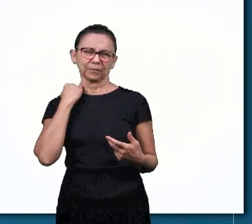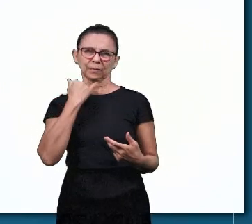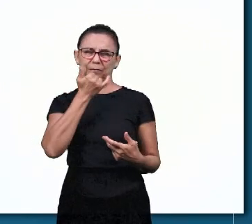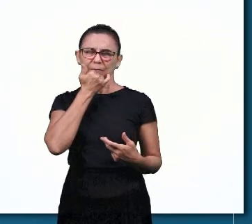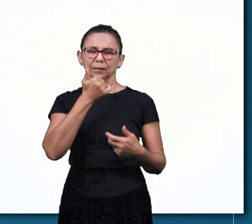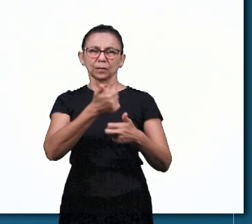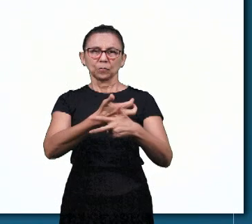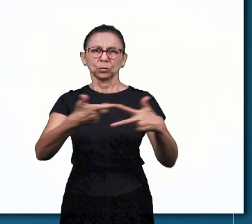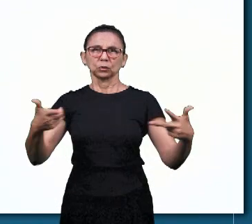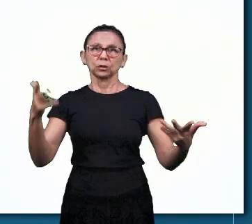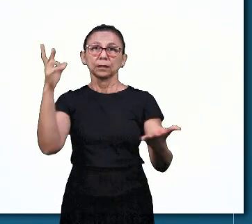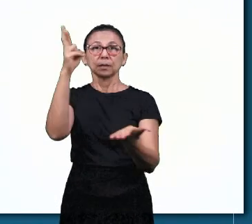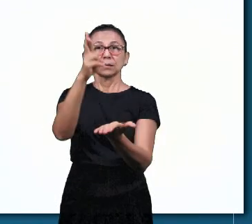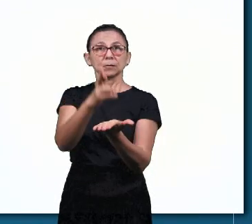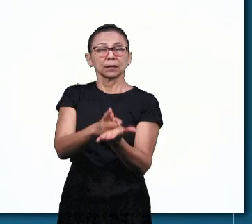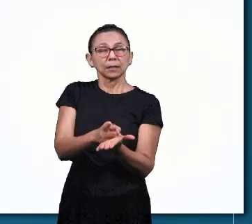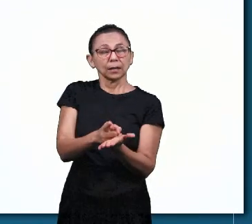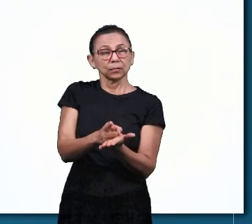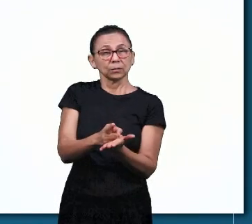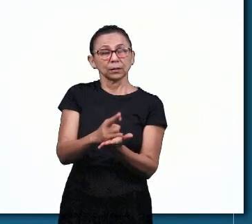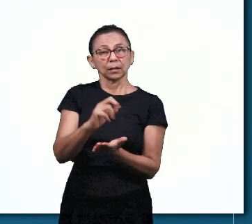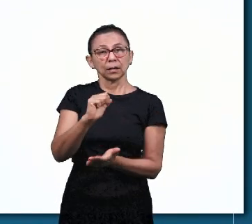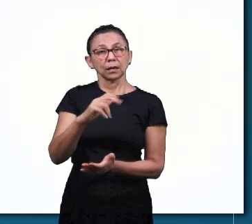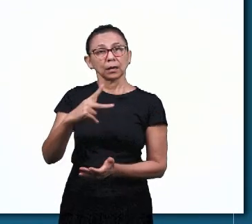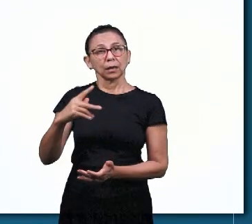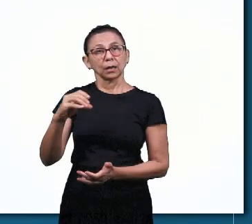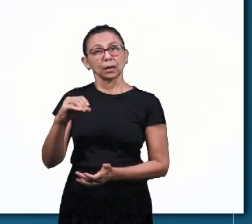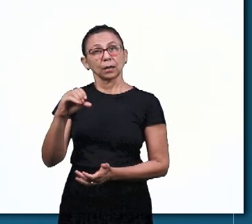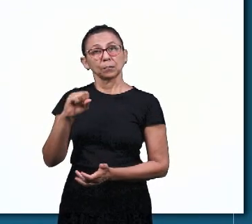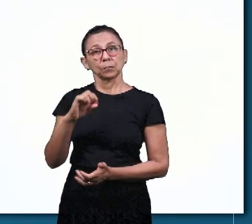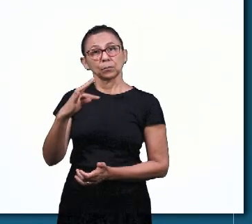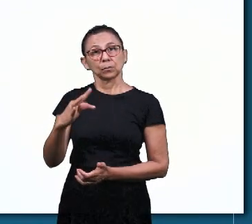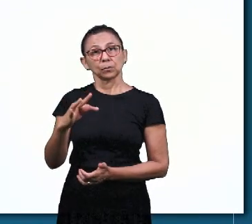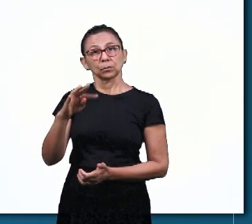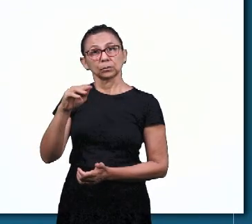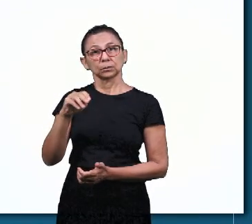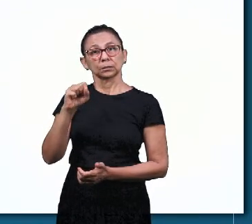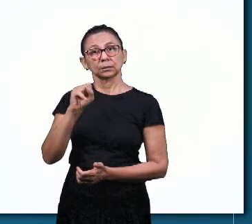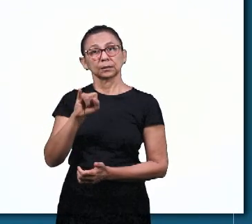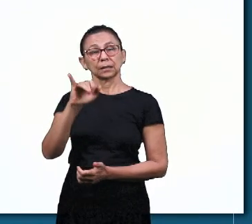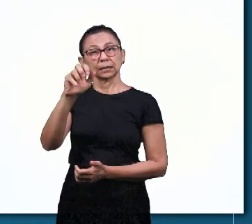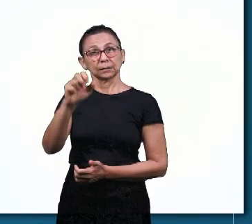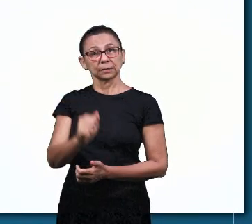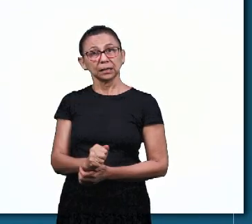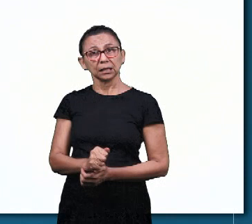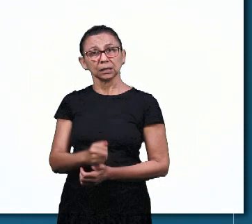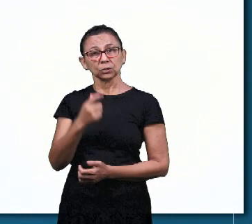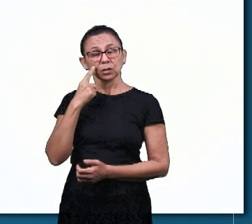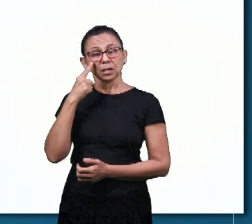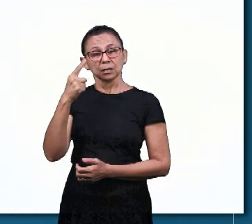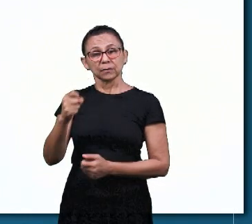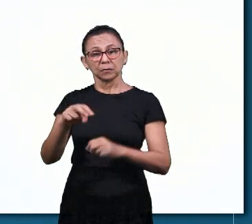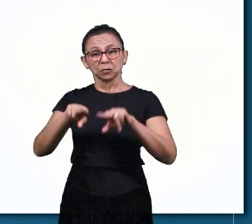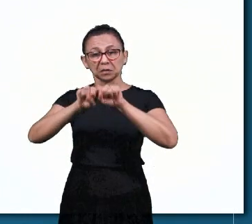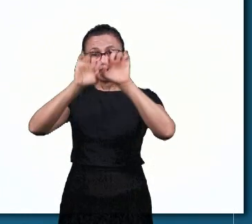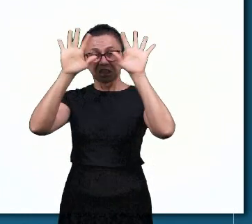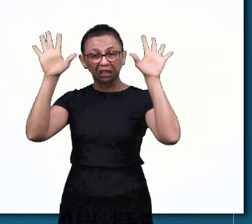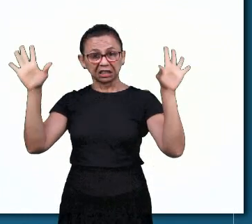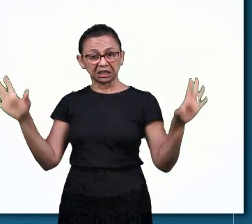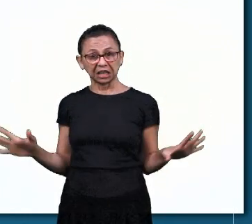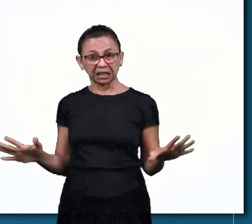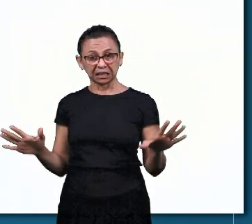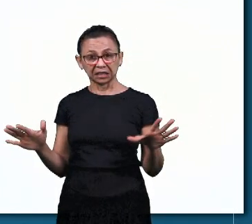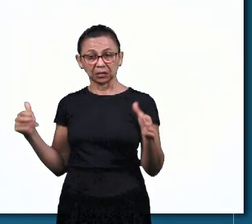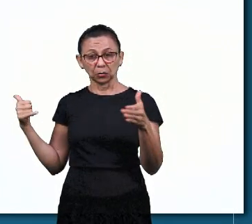de l'apostasie vécue de manière si claire dans ce temps de la fin, trouvée dans le texte biblique